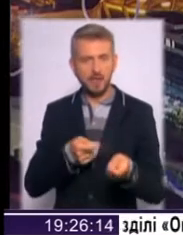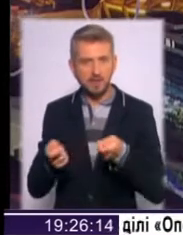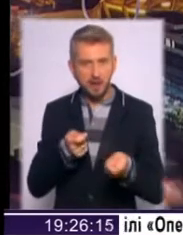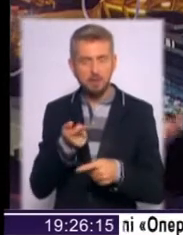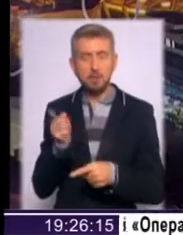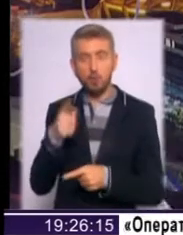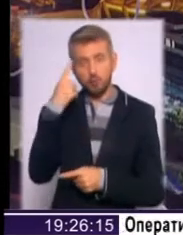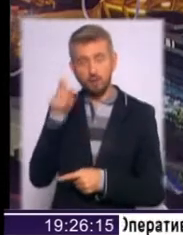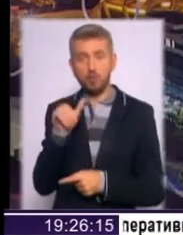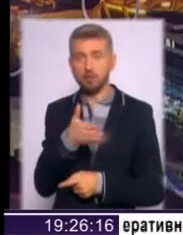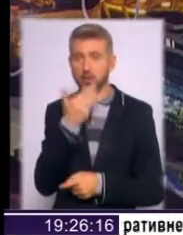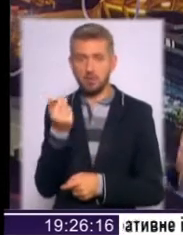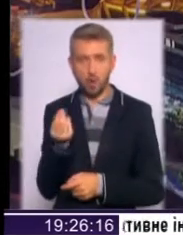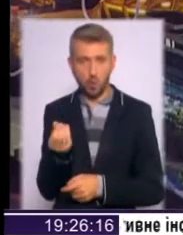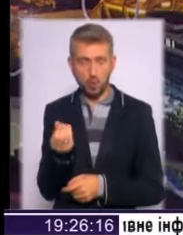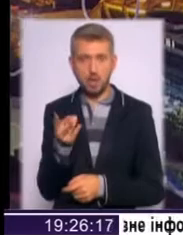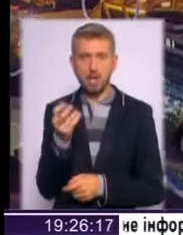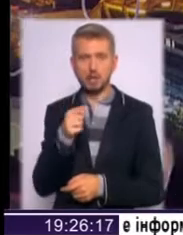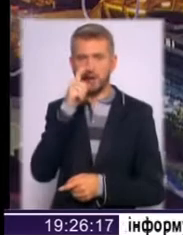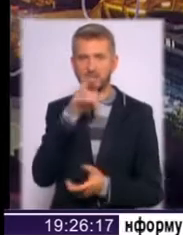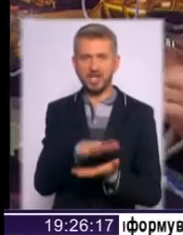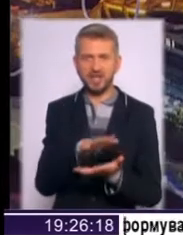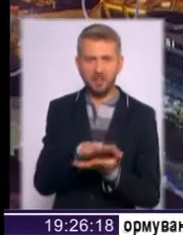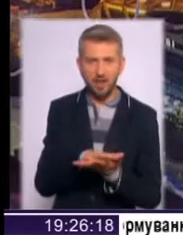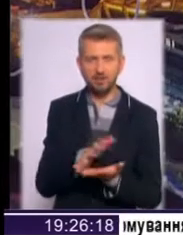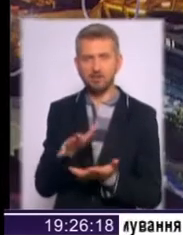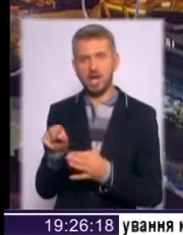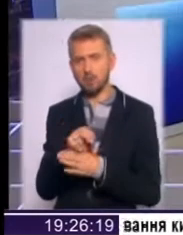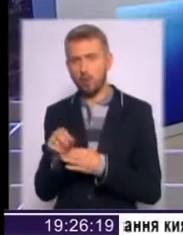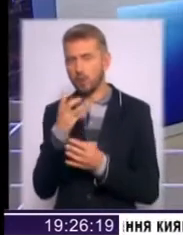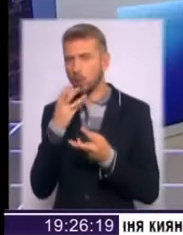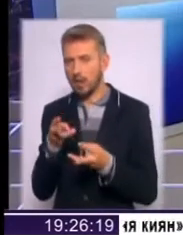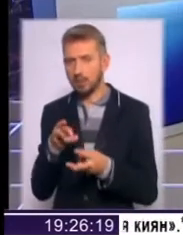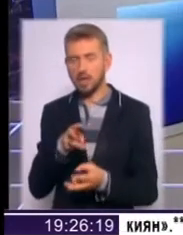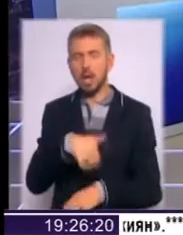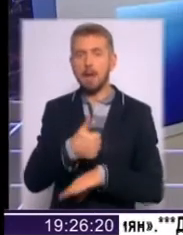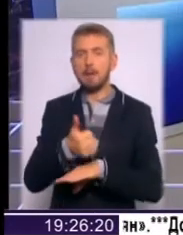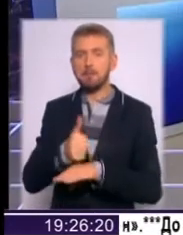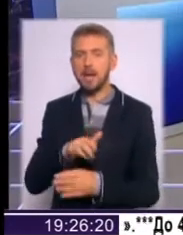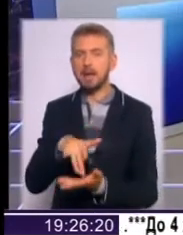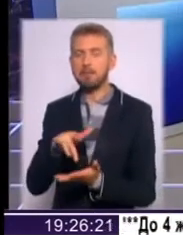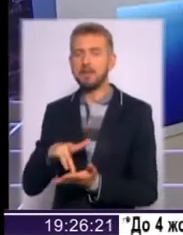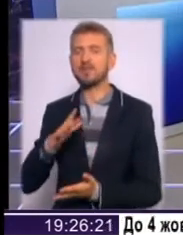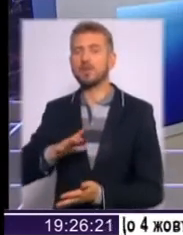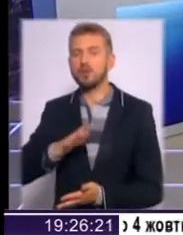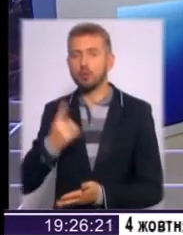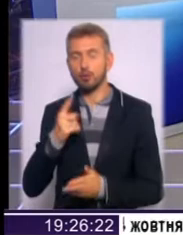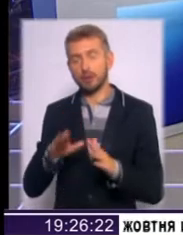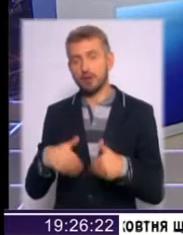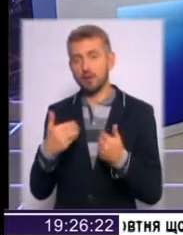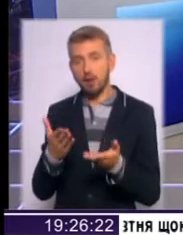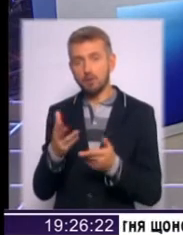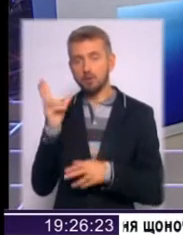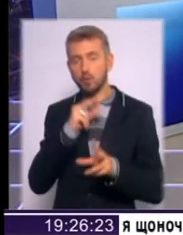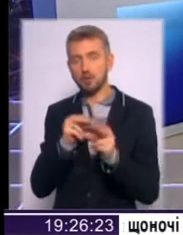заявляють, що у них немає грошей на сміттєзвалища, ремонти, утеплення. Мери міст вичікують. Один з варіантів сподівається